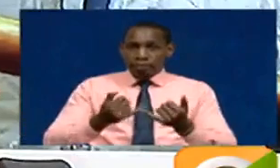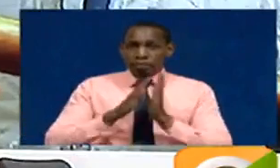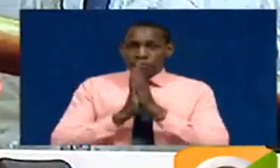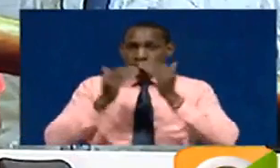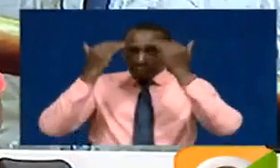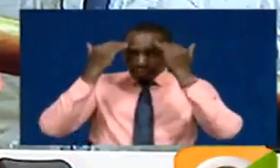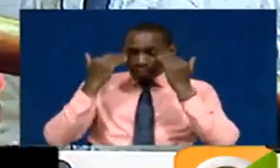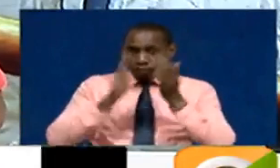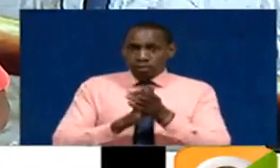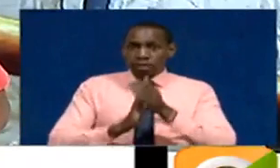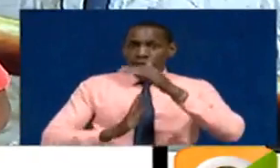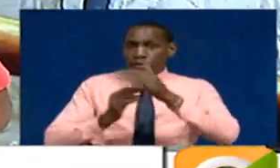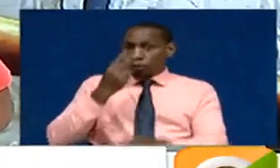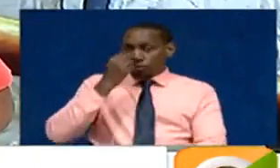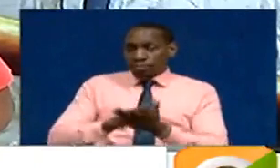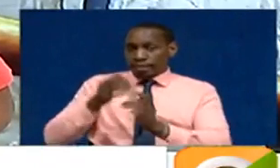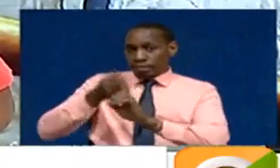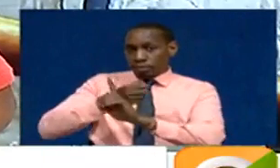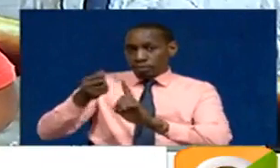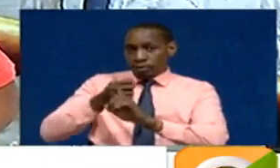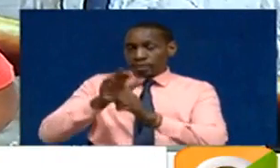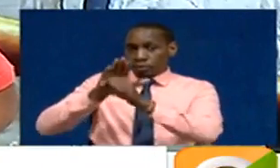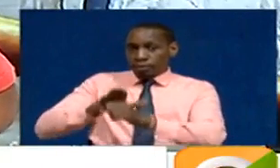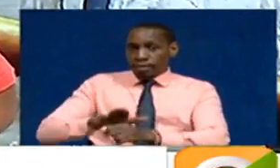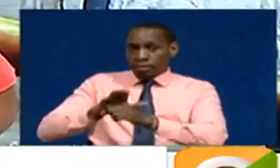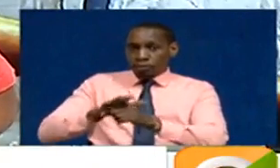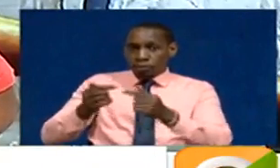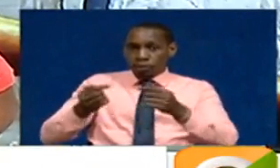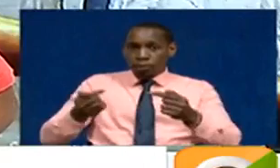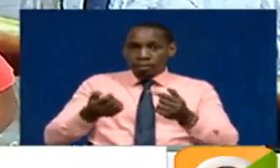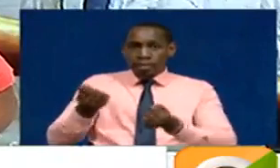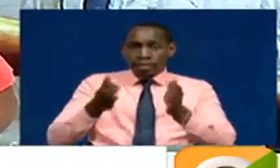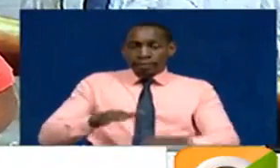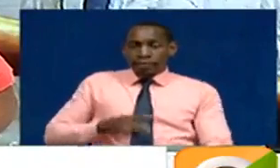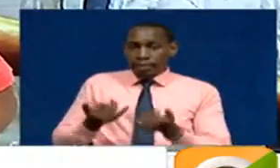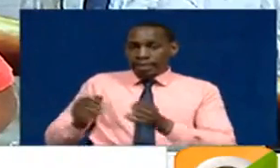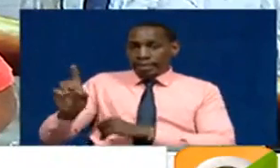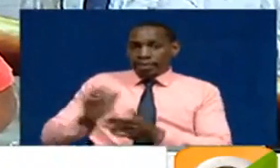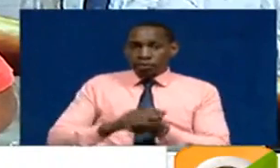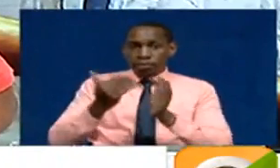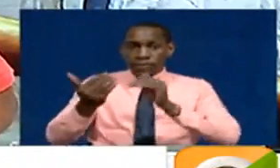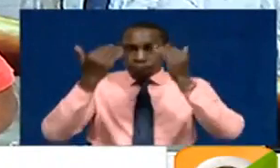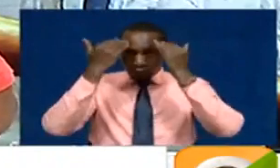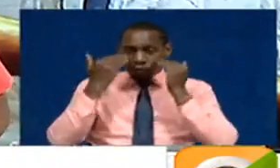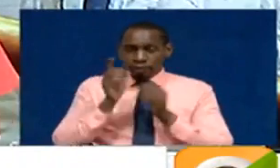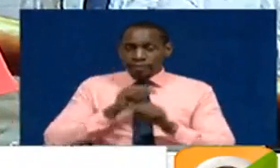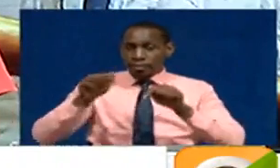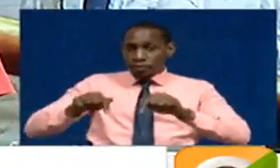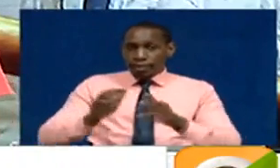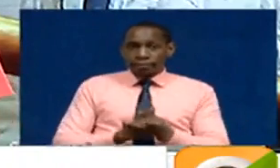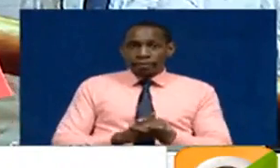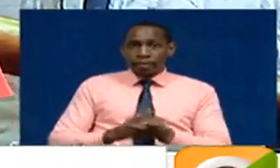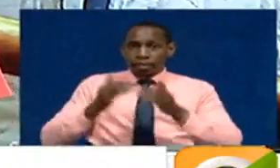Leke mahakamani ambapo mshukiwa mkuu wa shambulizi na dhuluma dhidi ya dereva wa kike hapa Nairobi amefikishwa mahakamani hii